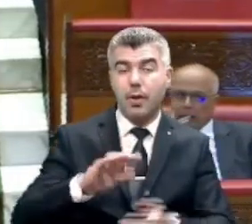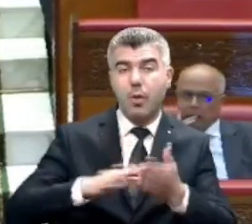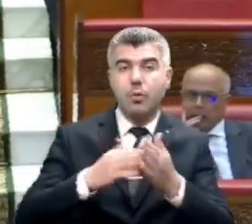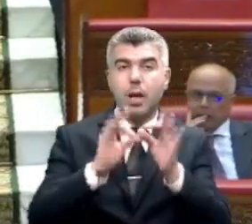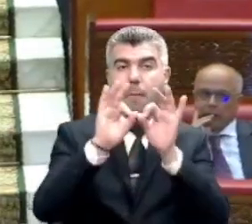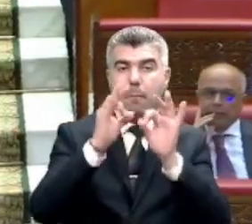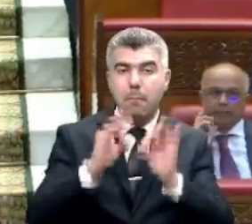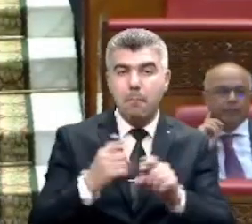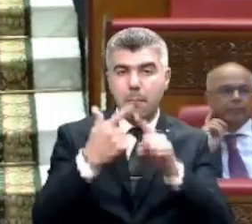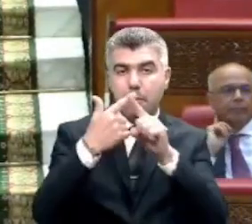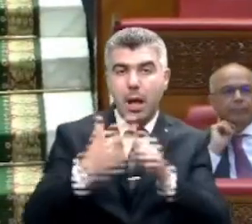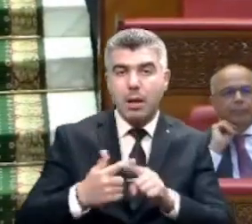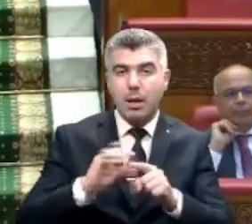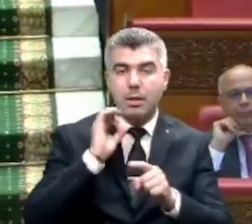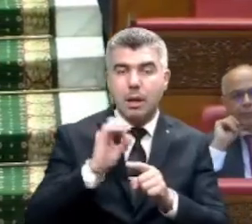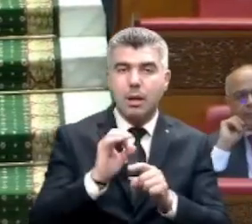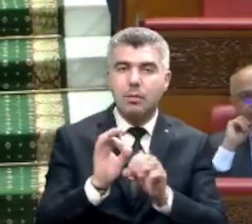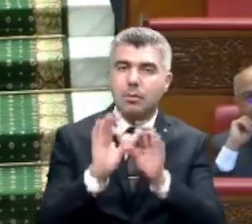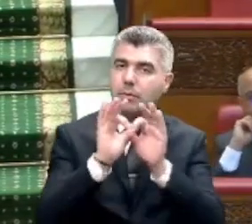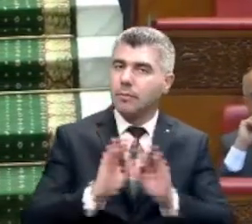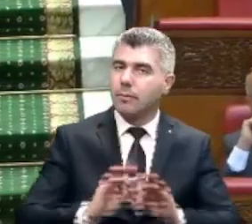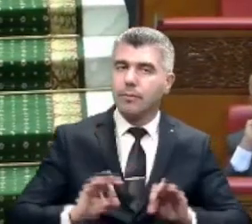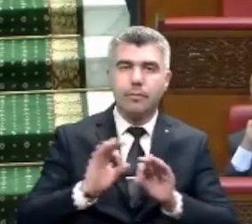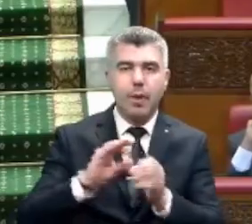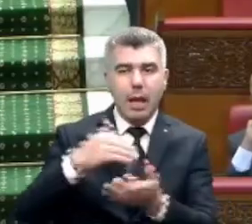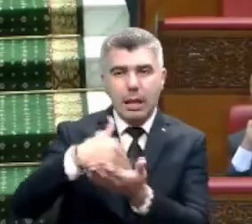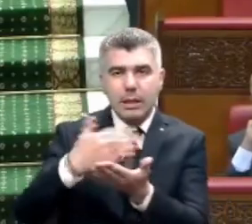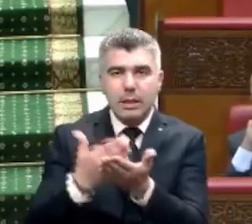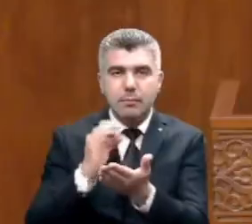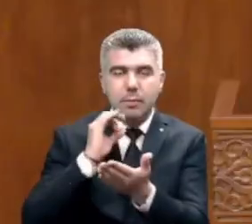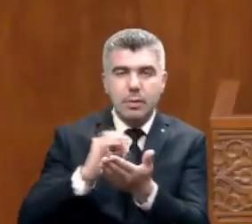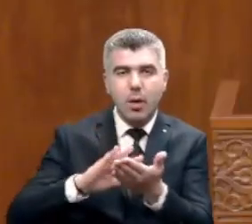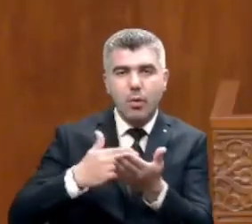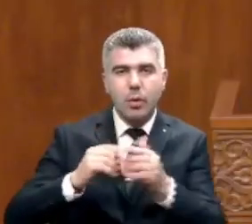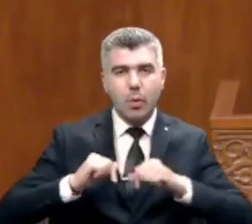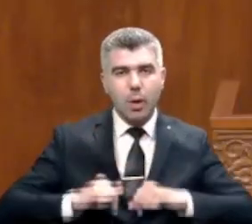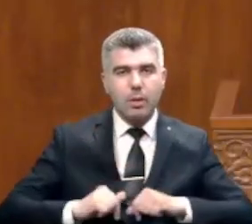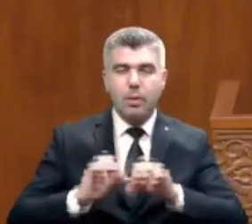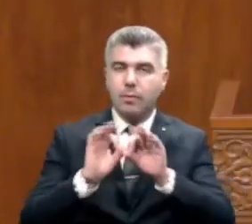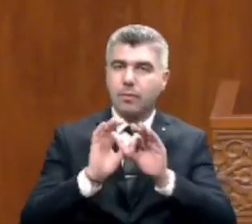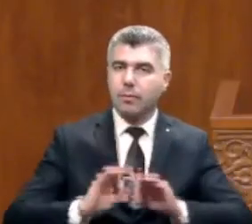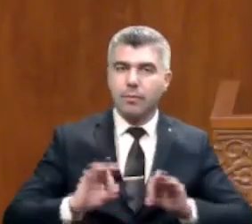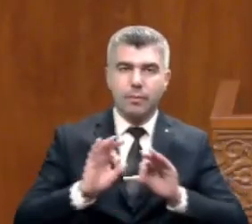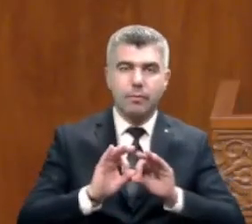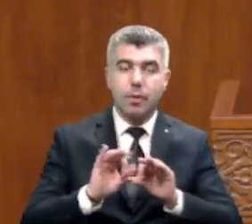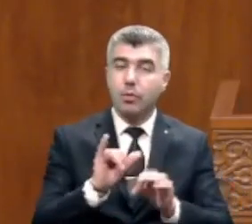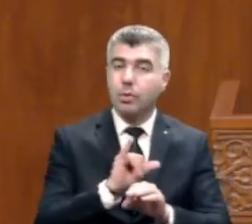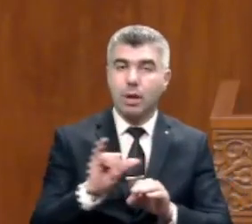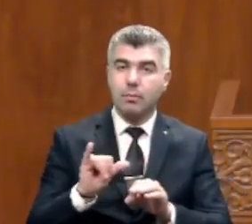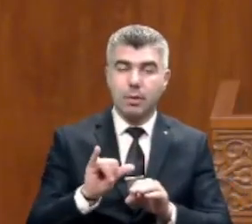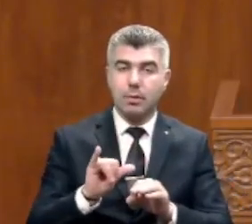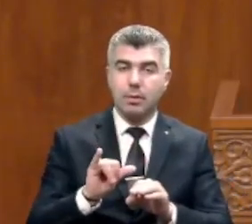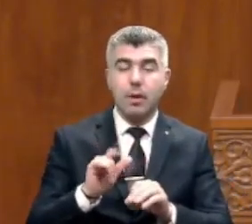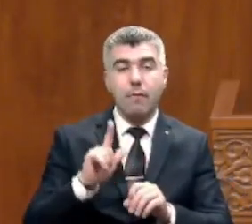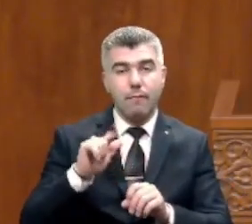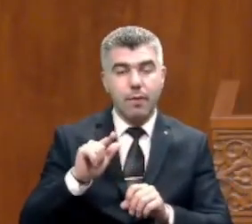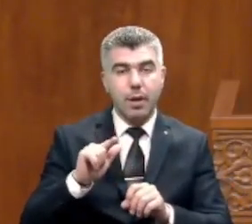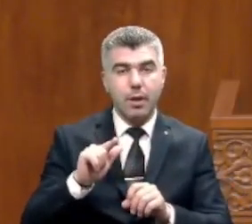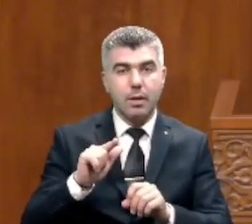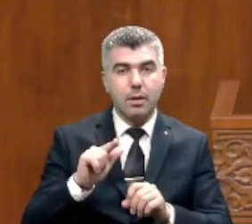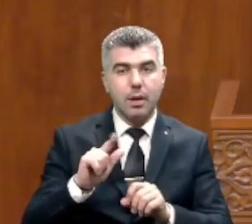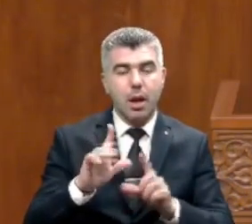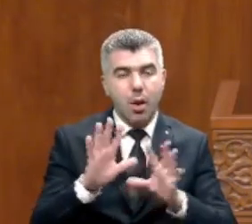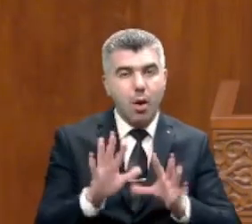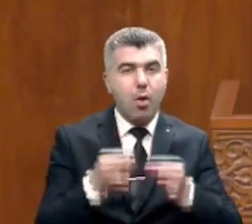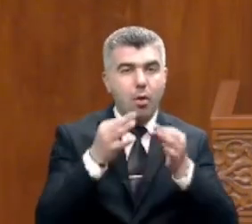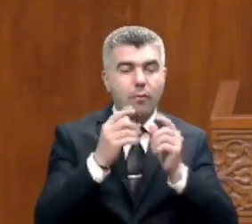والتقنيه الضيقه وكيفيه توزيعها القطاعي لكنه لكننا نحمل رؤيه